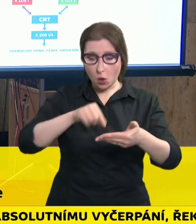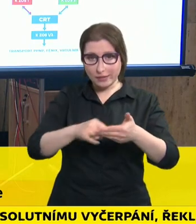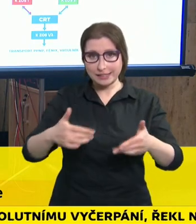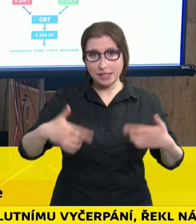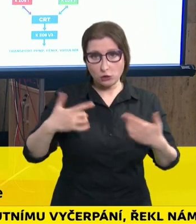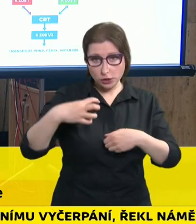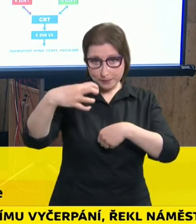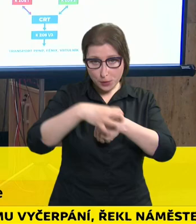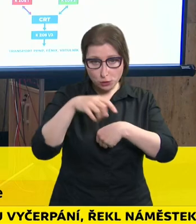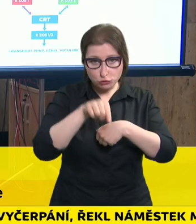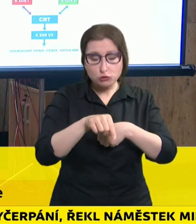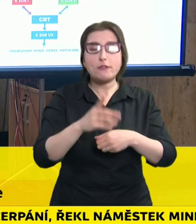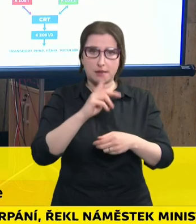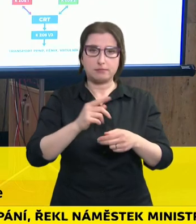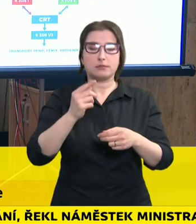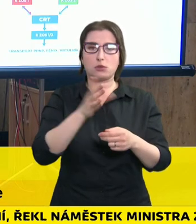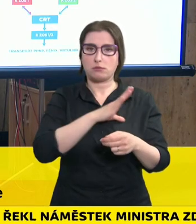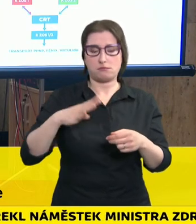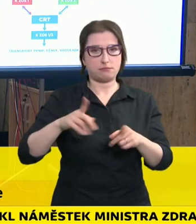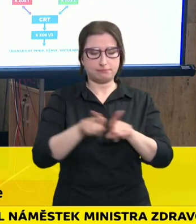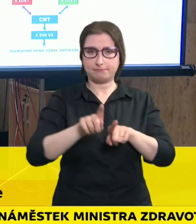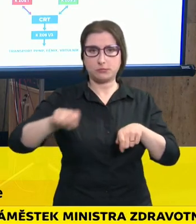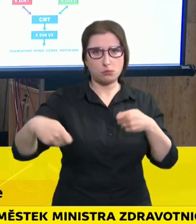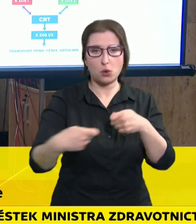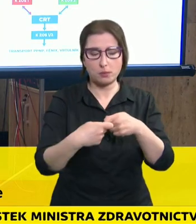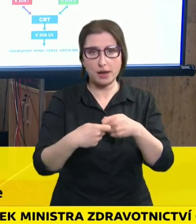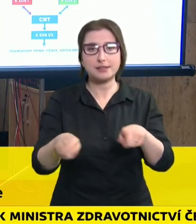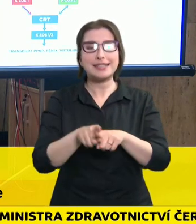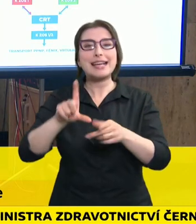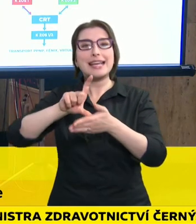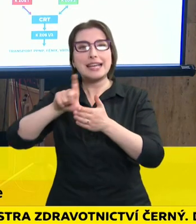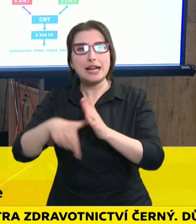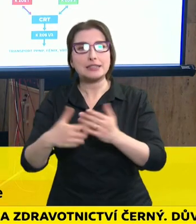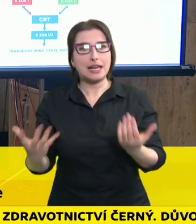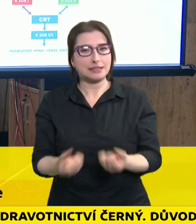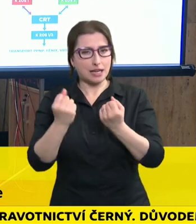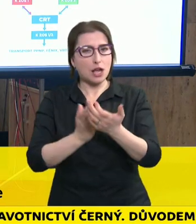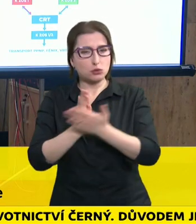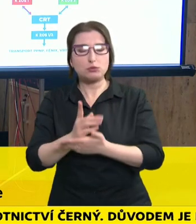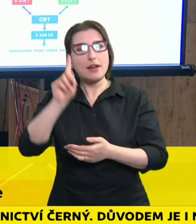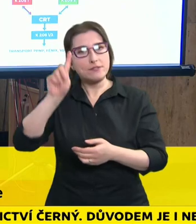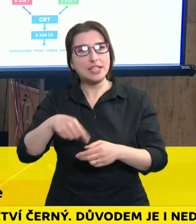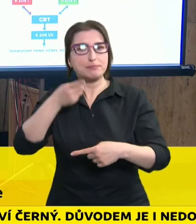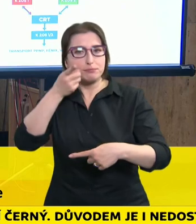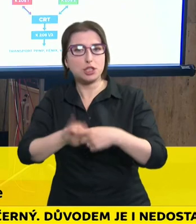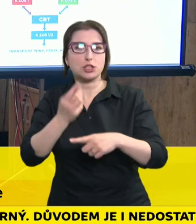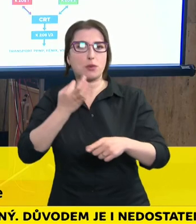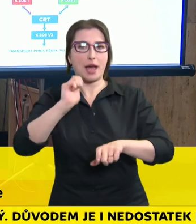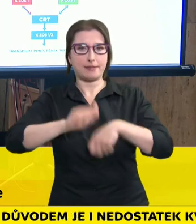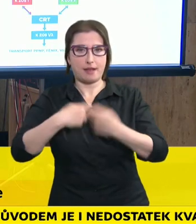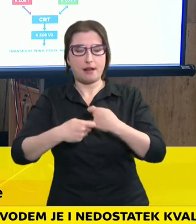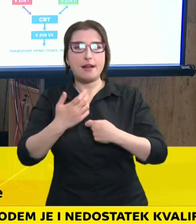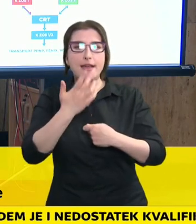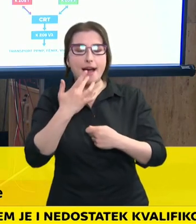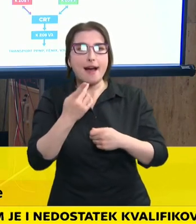pojišťovnou. Krajská operační střediska zdravotnických záchranných služeb vědí přesně, co mají dělat a jak